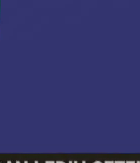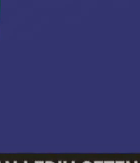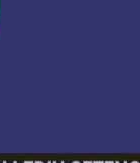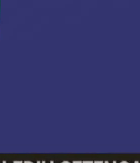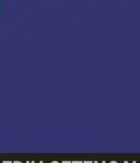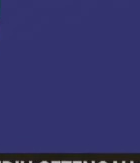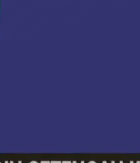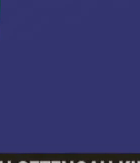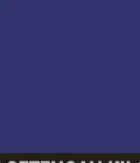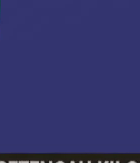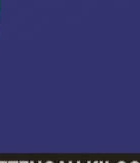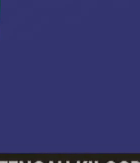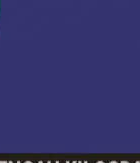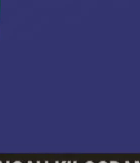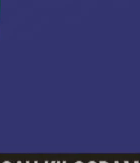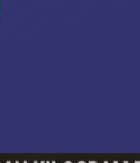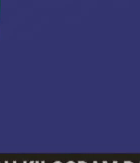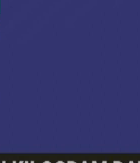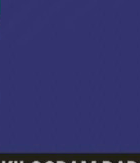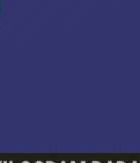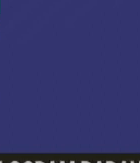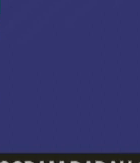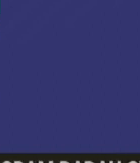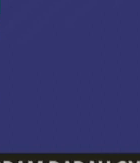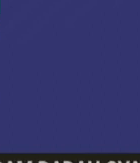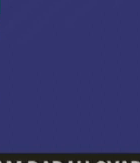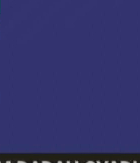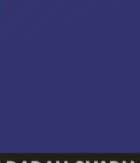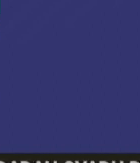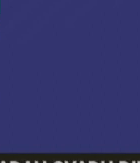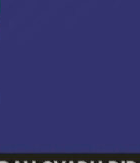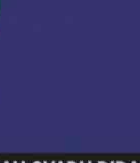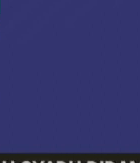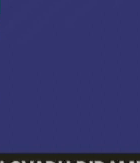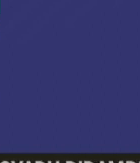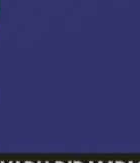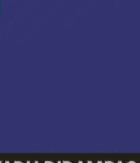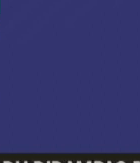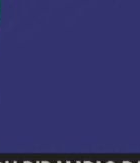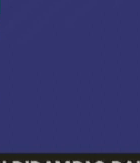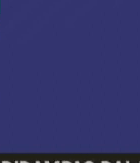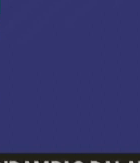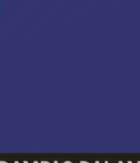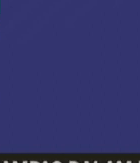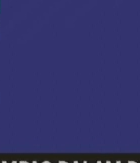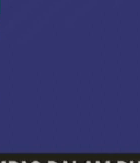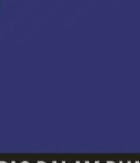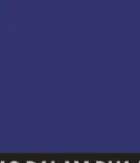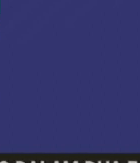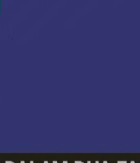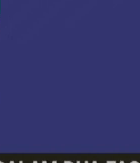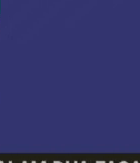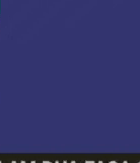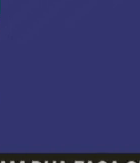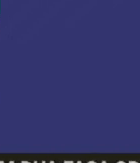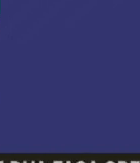Kementerian Kesehatan memaklungkan satu case berada di dalam kategori 4 yaitu yang memerlukan bantuan oksigen